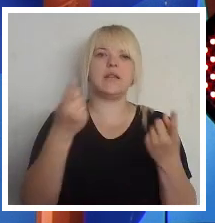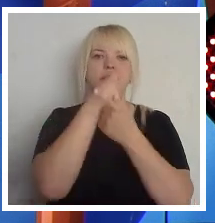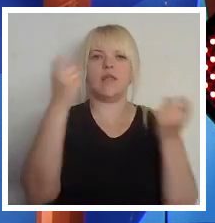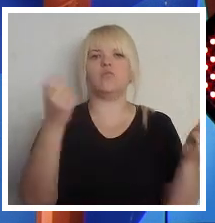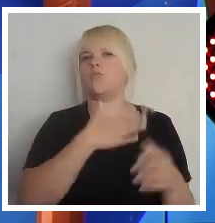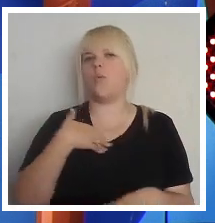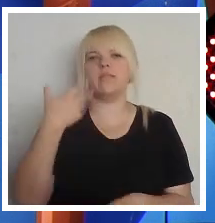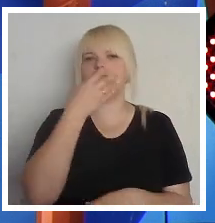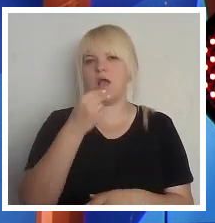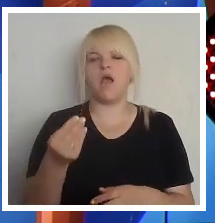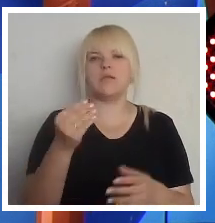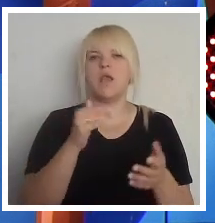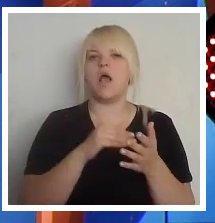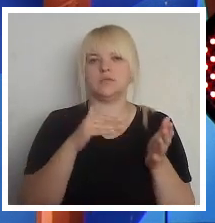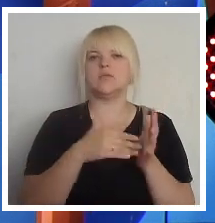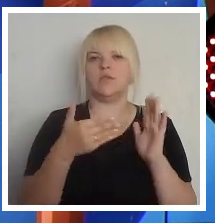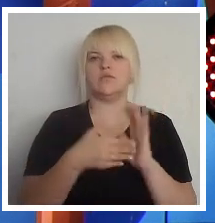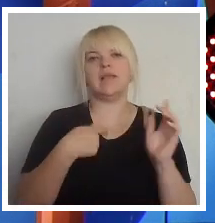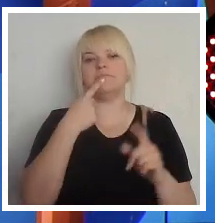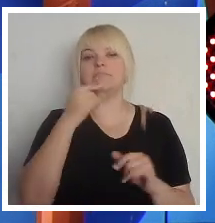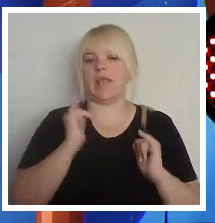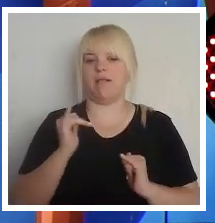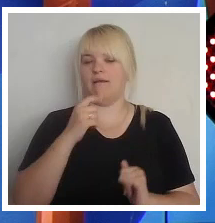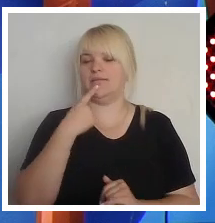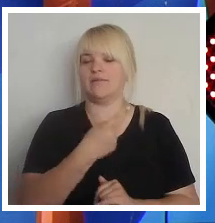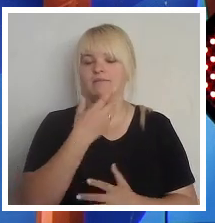situācijā, pieklājīgi, es tagad pieklājīgi izsakos.